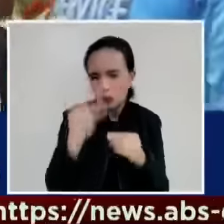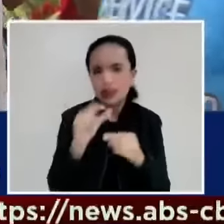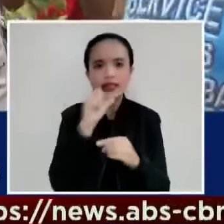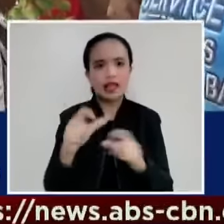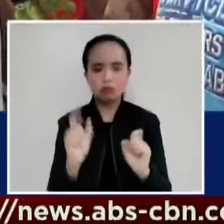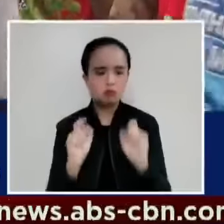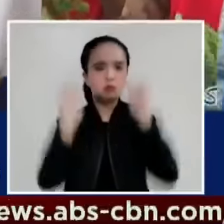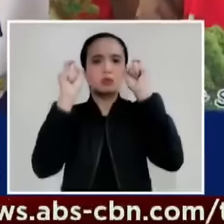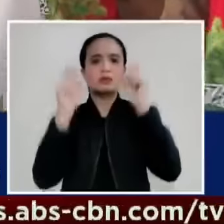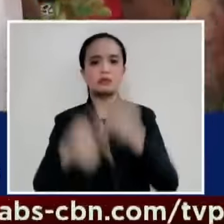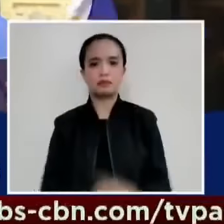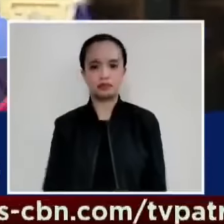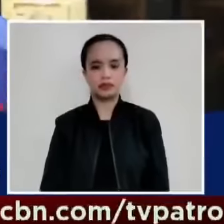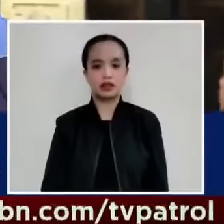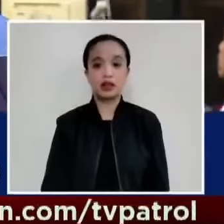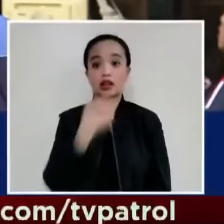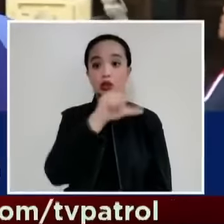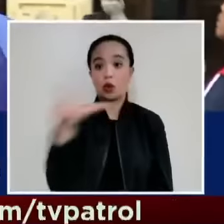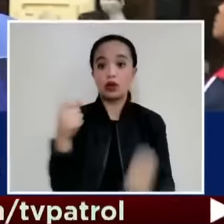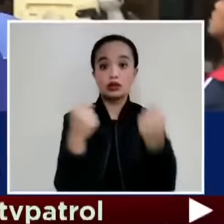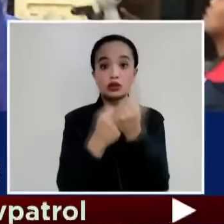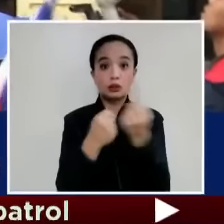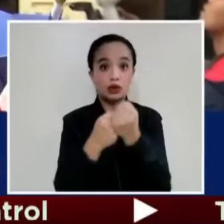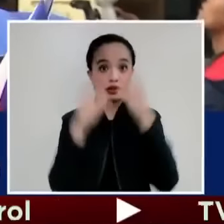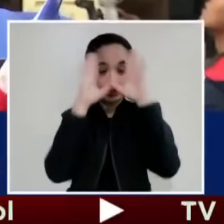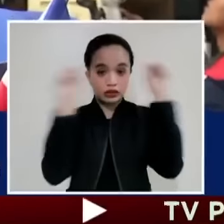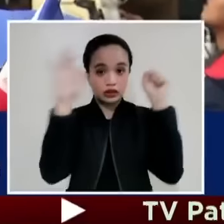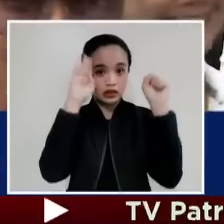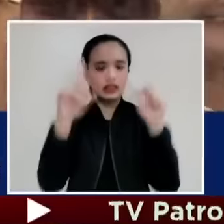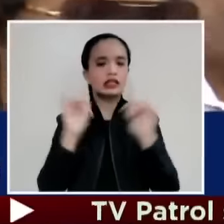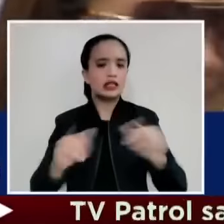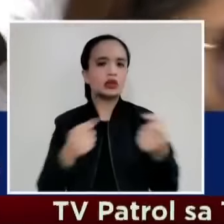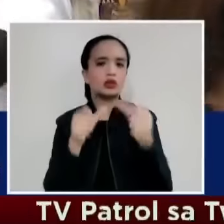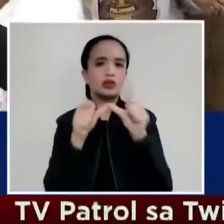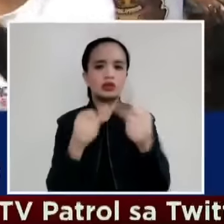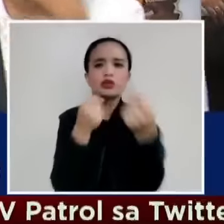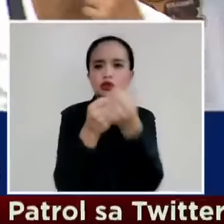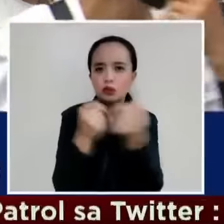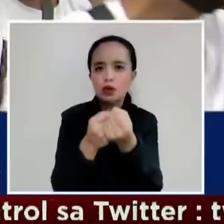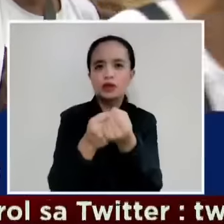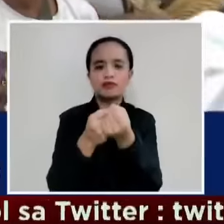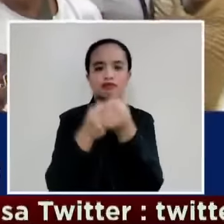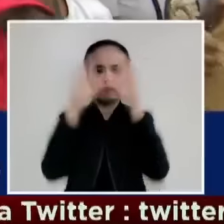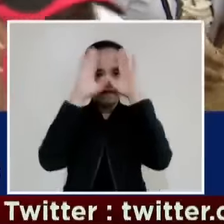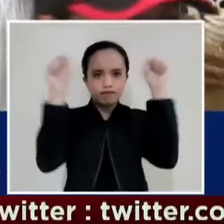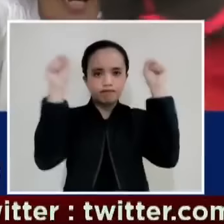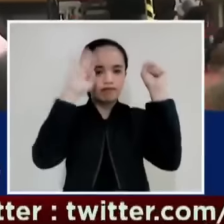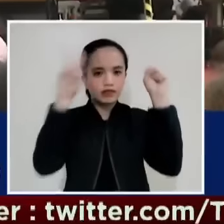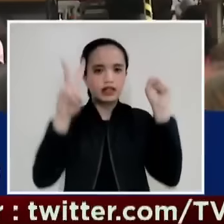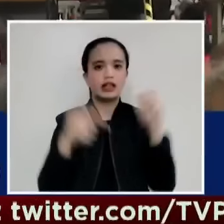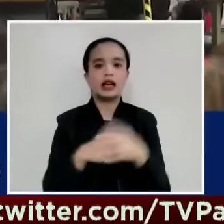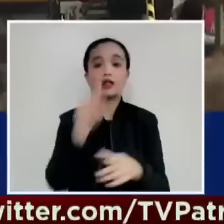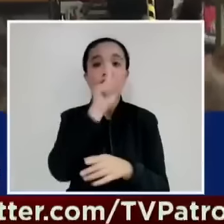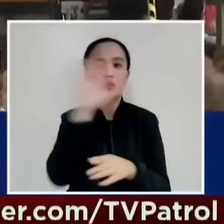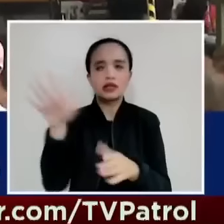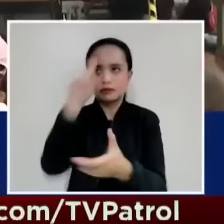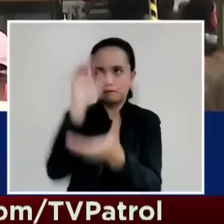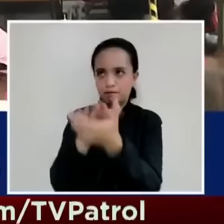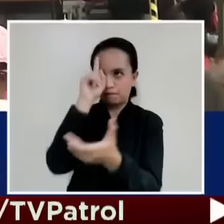ng pro-PBBM supporters, mananatili silang nasa likod ng Pangulo at panghahawakan nila ang kanyang mga pangakong